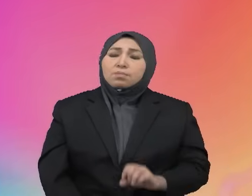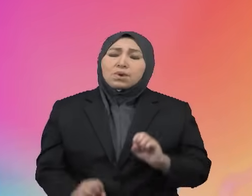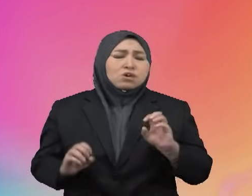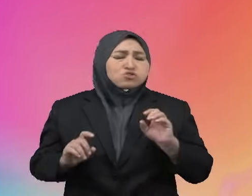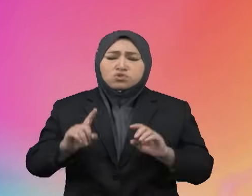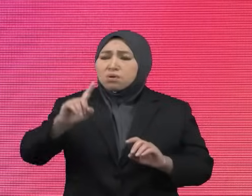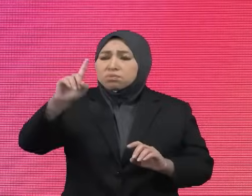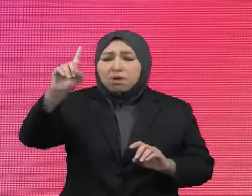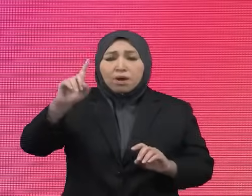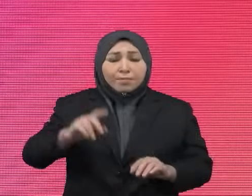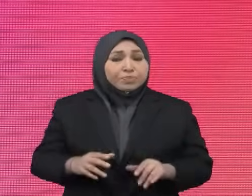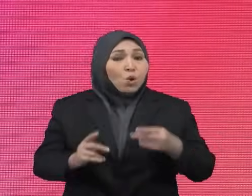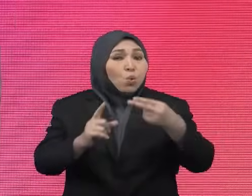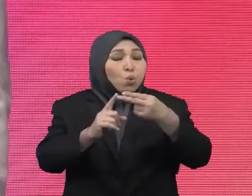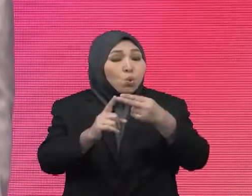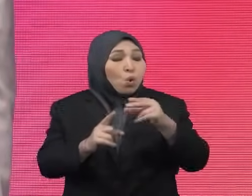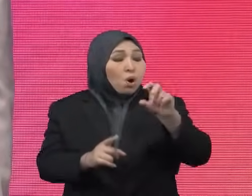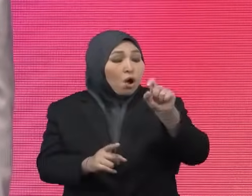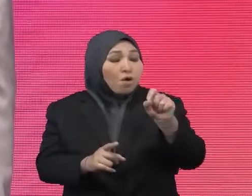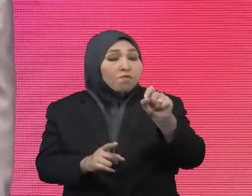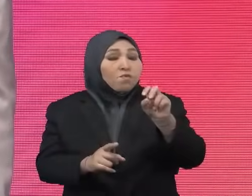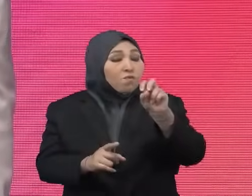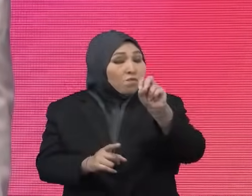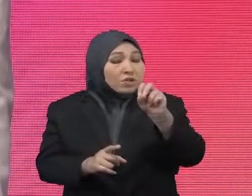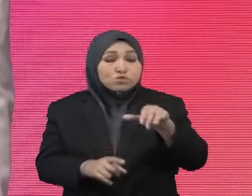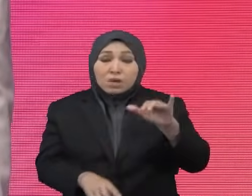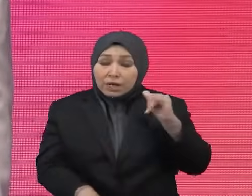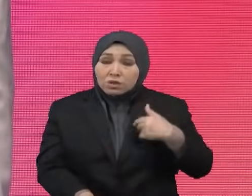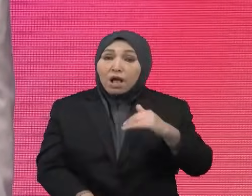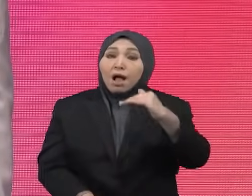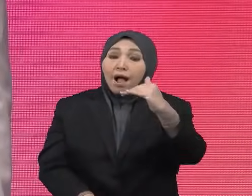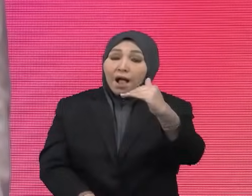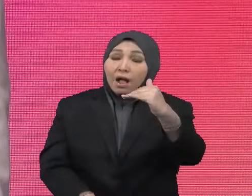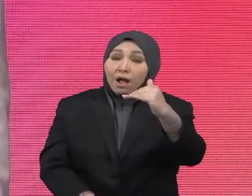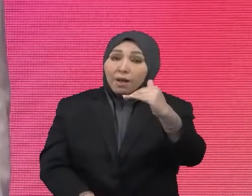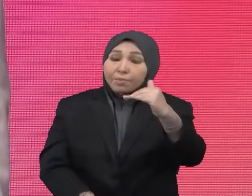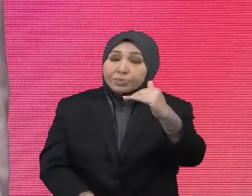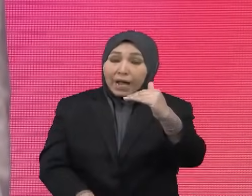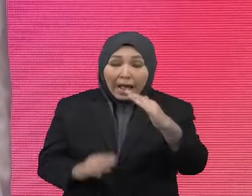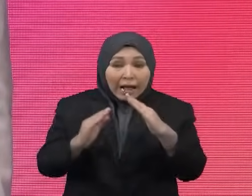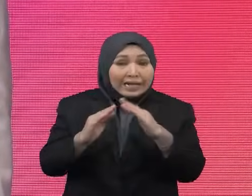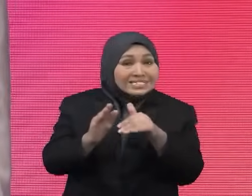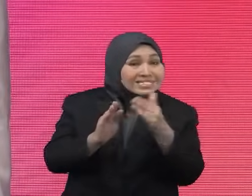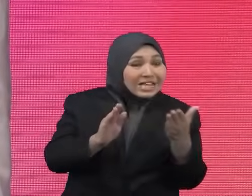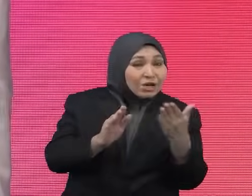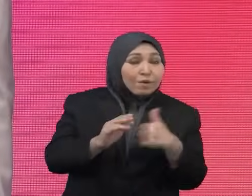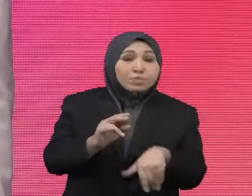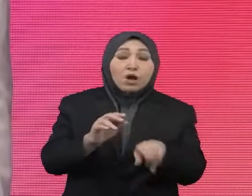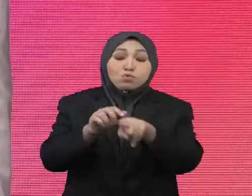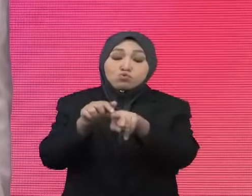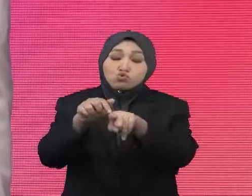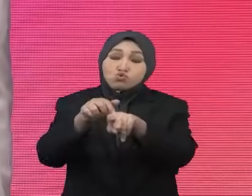Masya-Allah tabarakallah, itu huruf qaf. Semalam kita belajar huruf kha. Ada kat jiran tu, jiran dia tu. Kha hujung